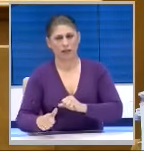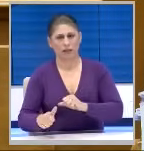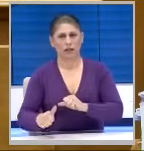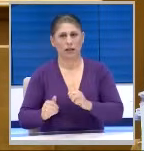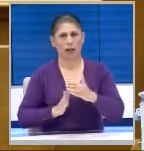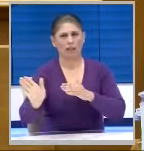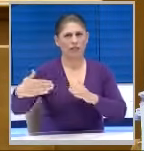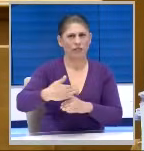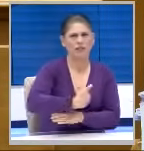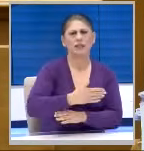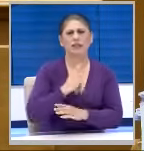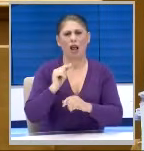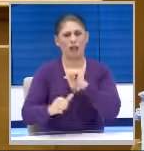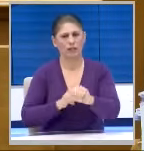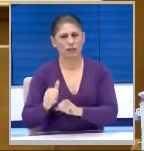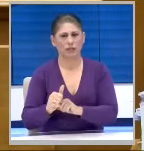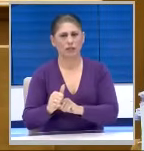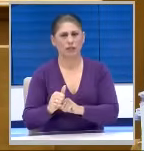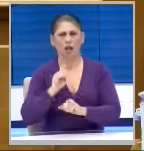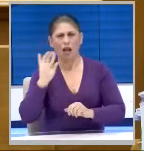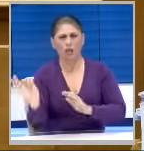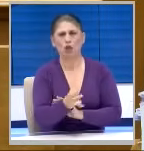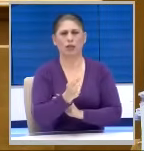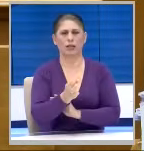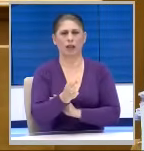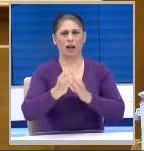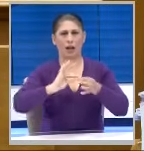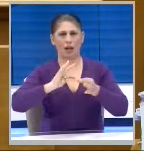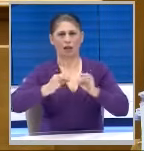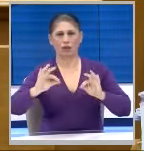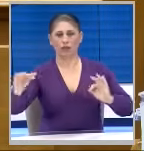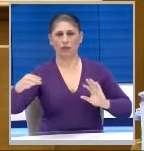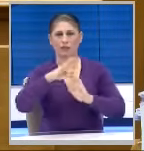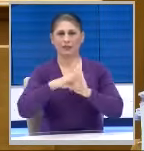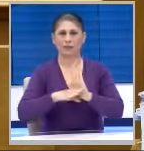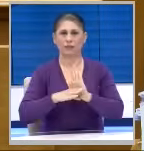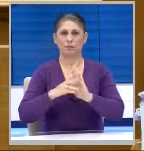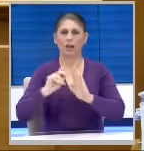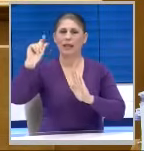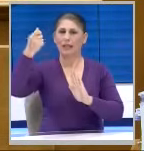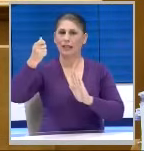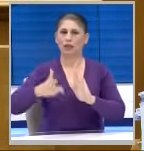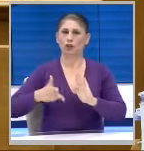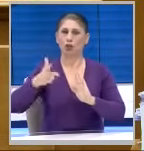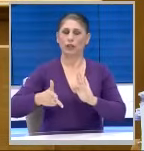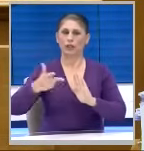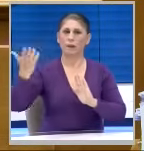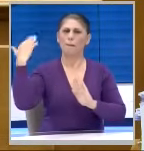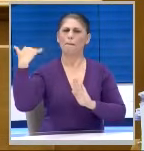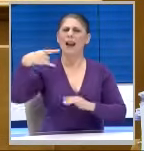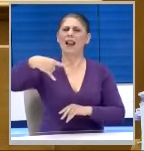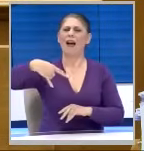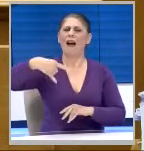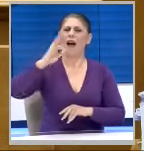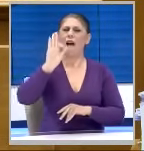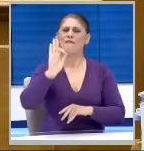κατευθύνσεις τρένα αστοχία στην αλυσοδεση ηλεκτροκίνησης στο σταθμό παλαιοφαρσάλου ενώ